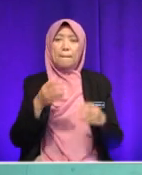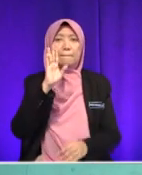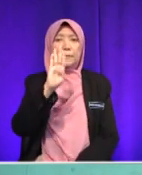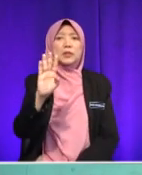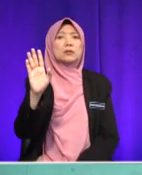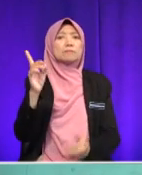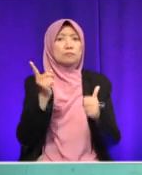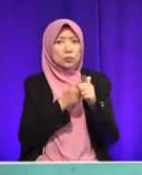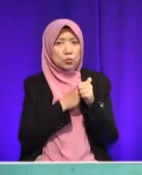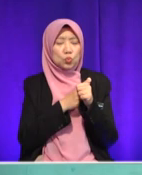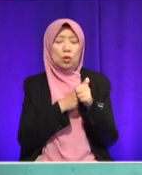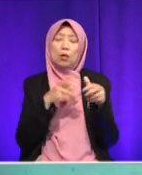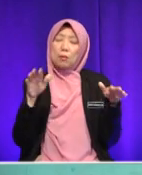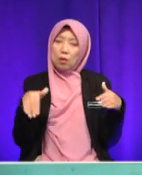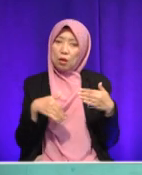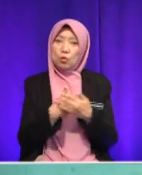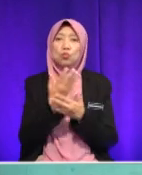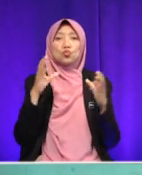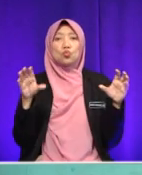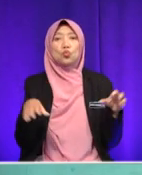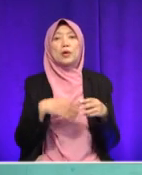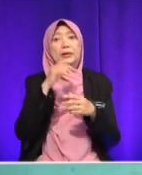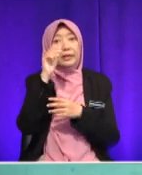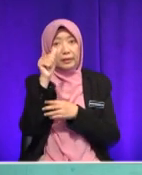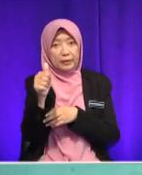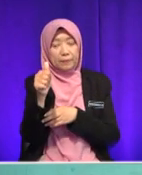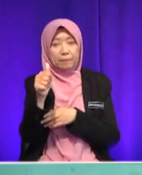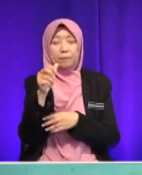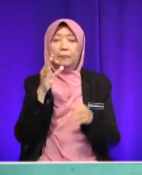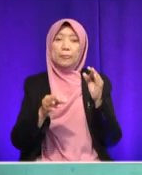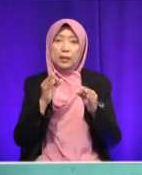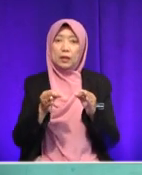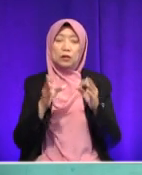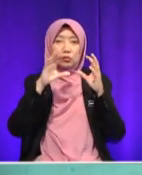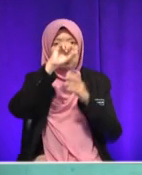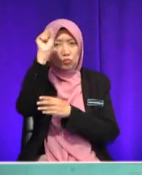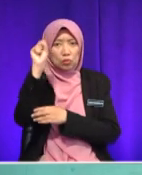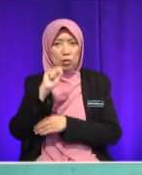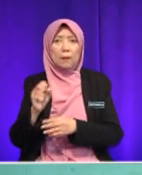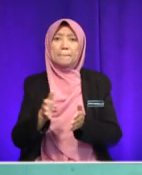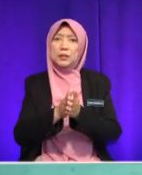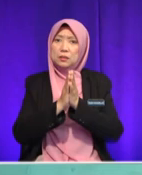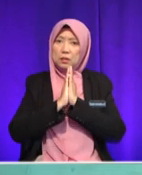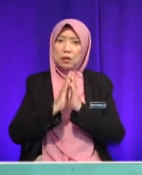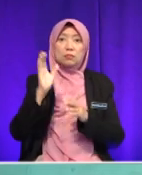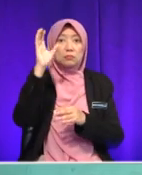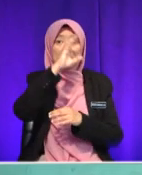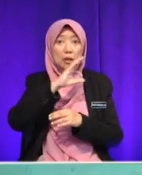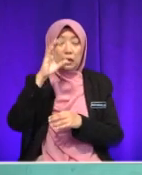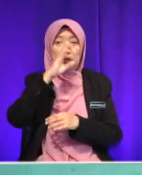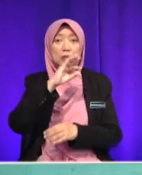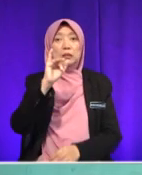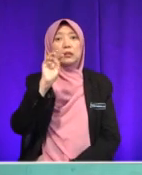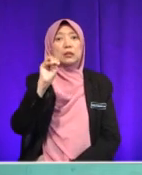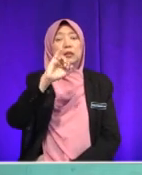dahulu, baru anda akan buat transformasi A. Jika soalan meminta anda untuk mencari image. Jadi